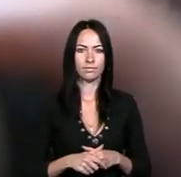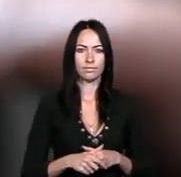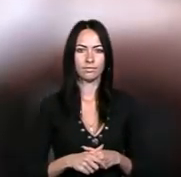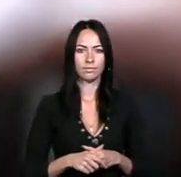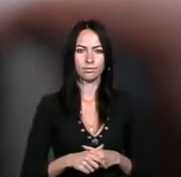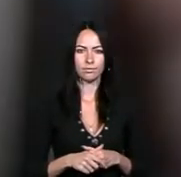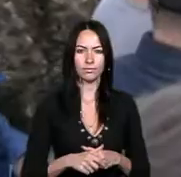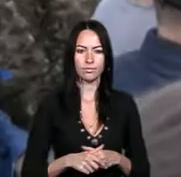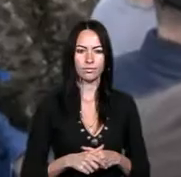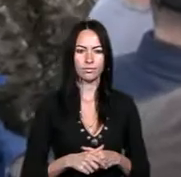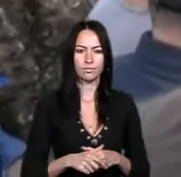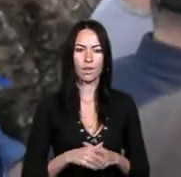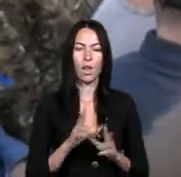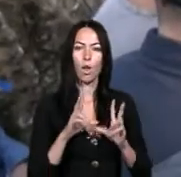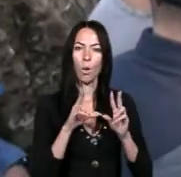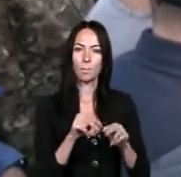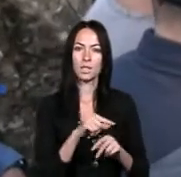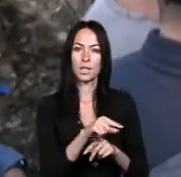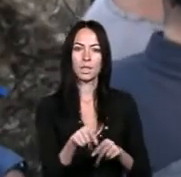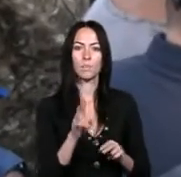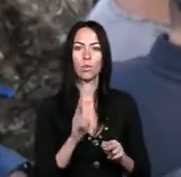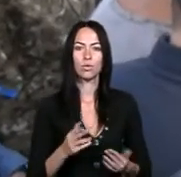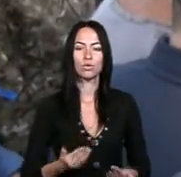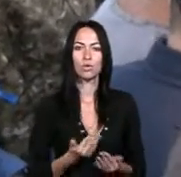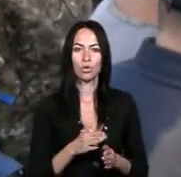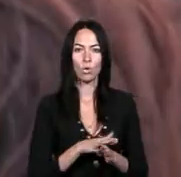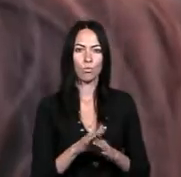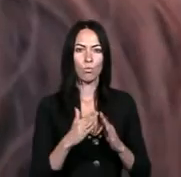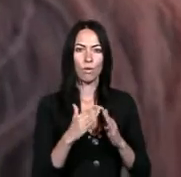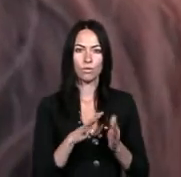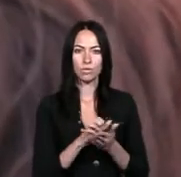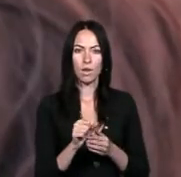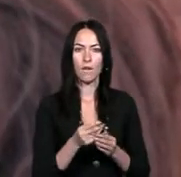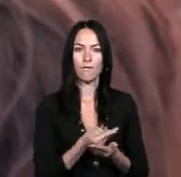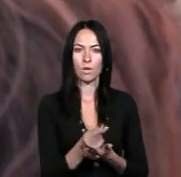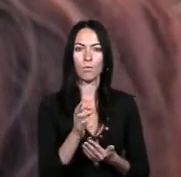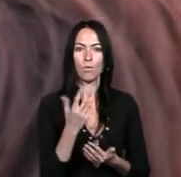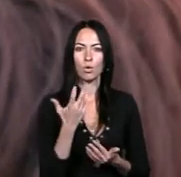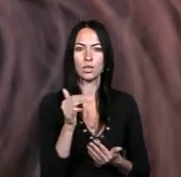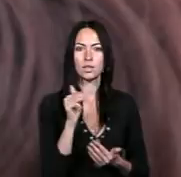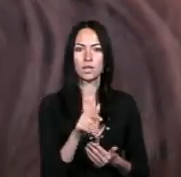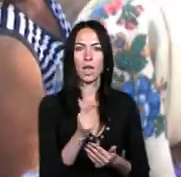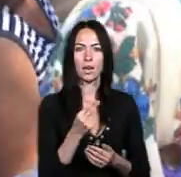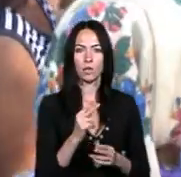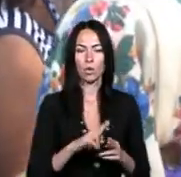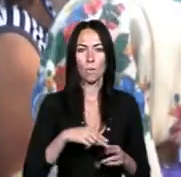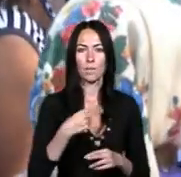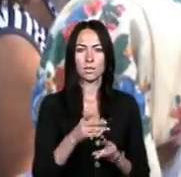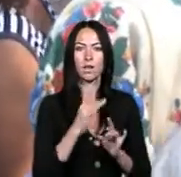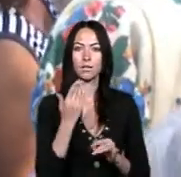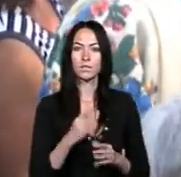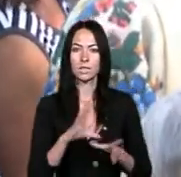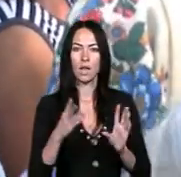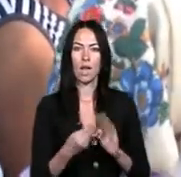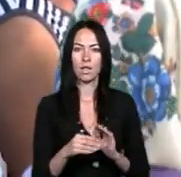Ми покажемо 23. Обіцяє, тим, в кого житло вигоріло вщент, виплатять по 300 тисяч гривень компенсації. Звітує, загальна площа